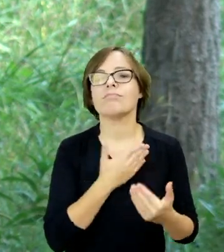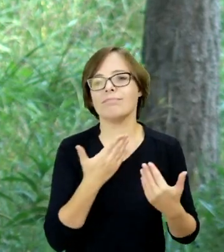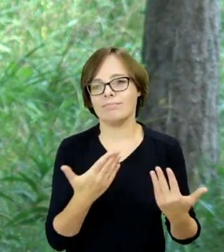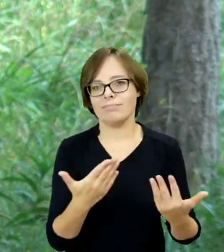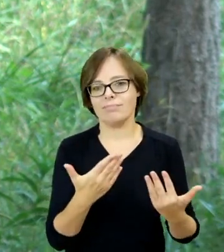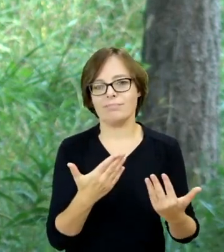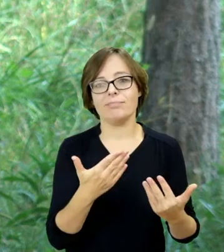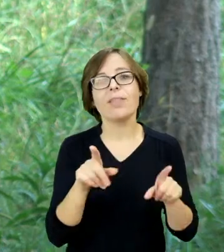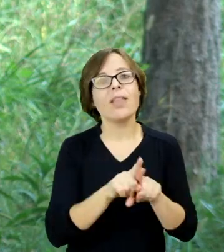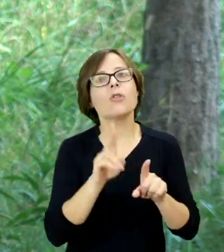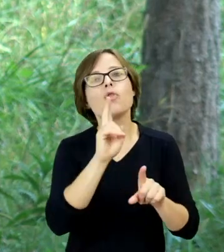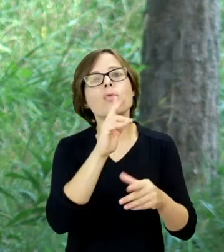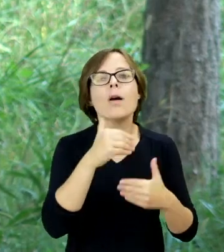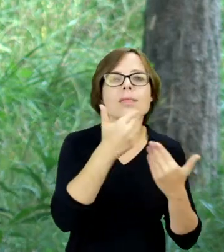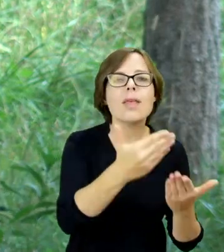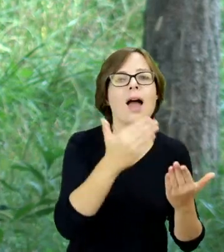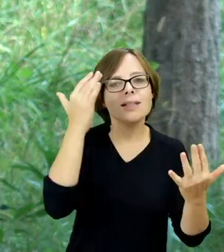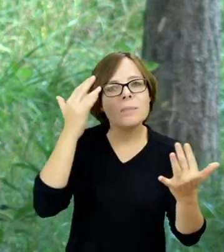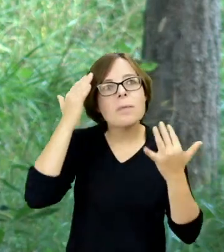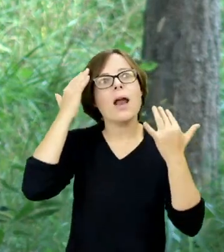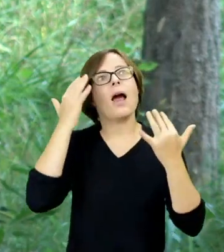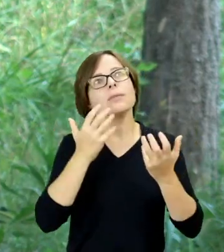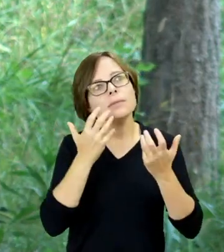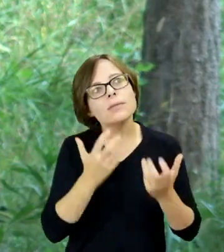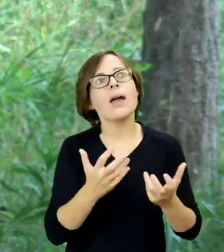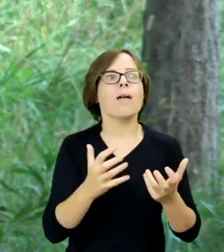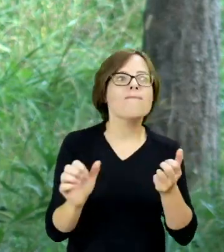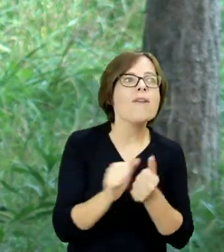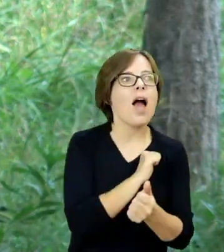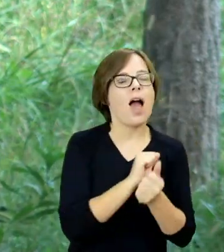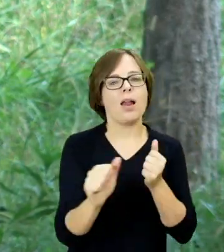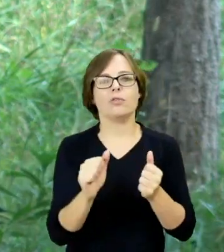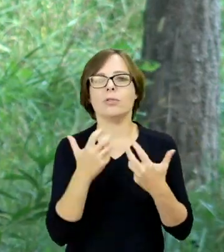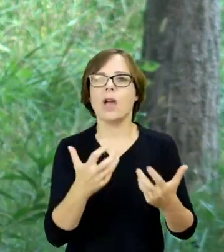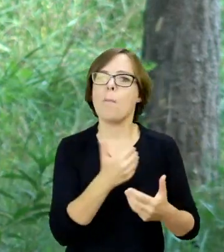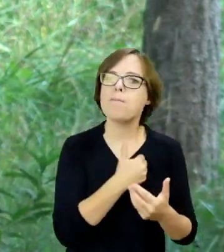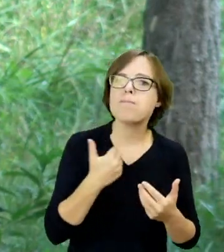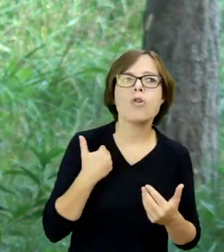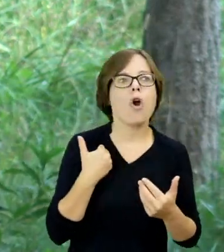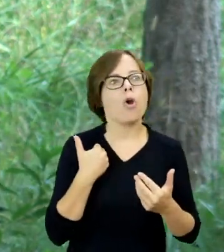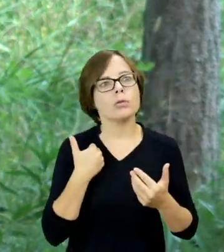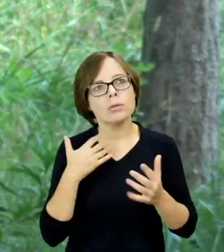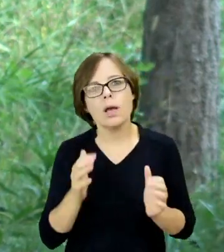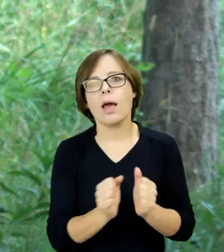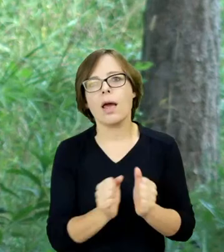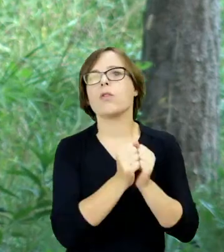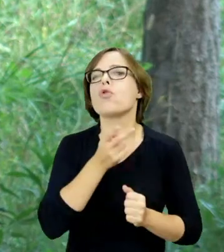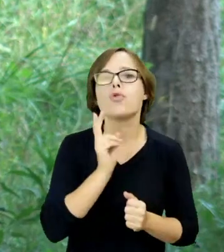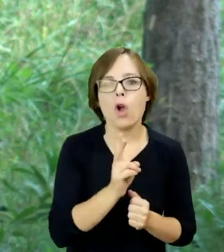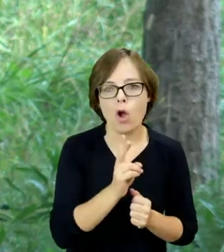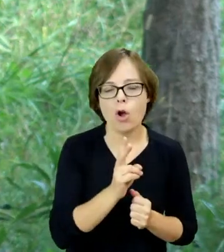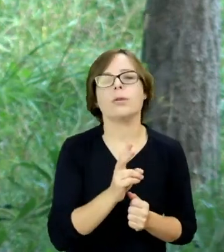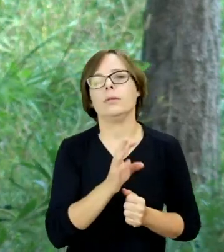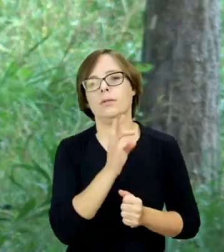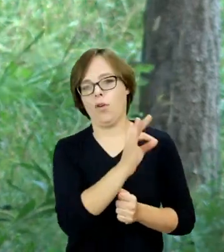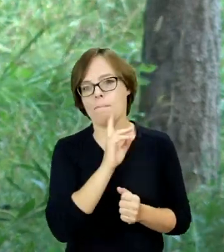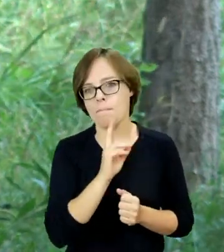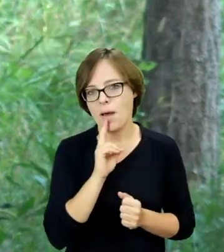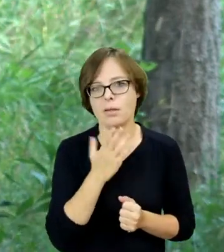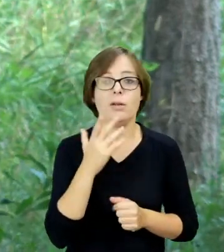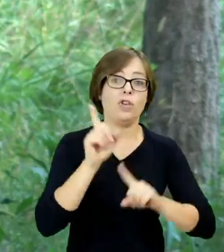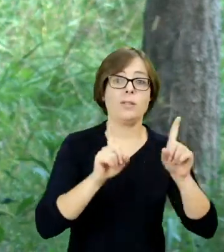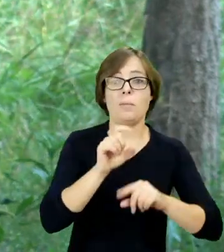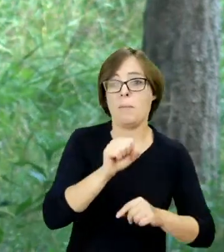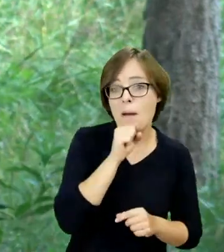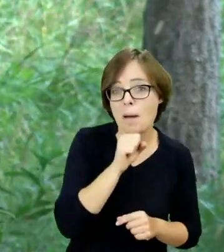i inspiratorką do zaangażowania się w walkę za ojczyznę była matka, czasem babka,